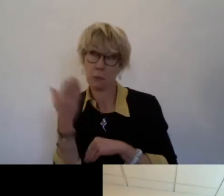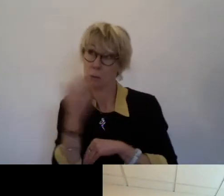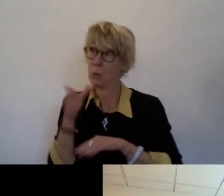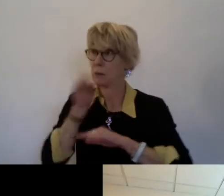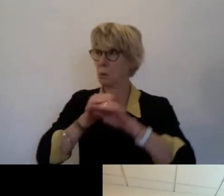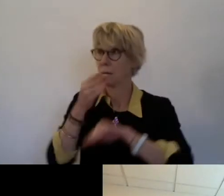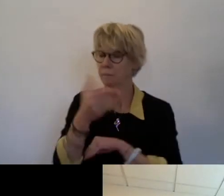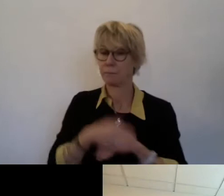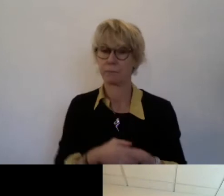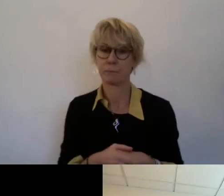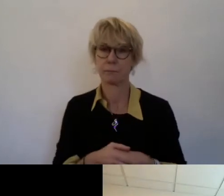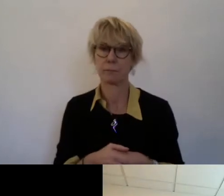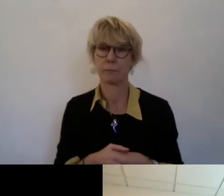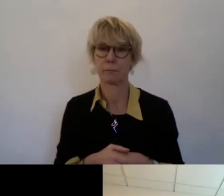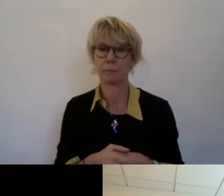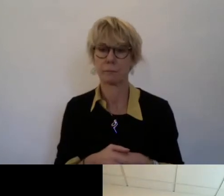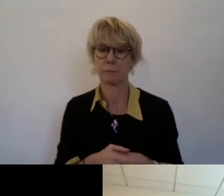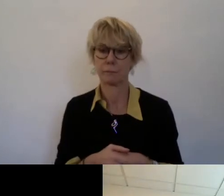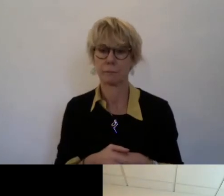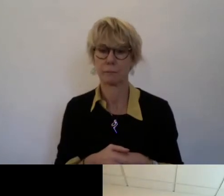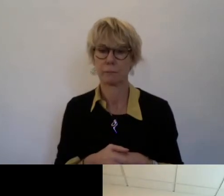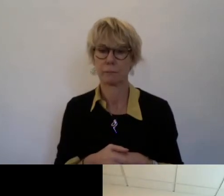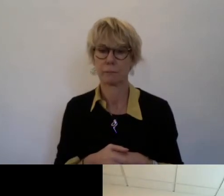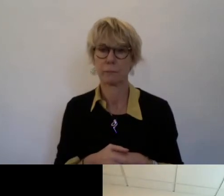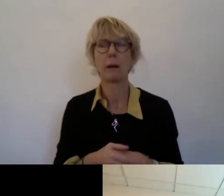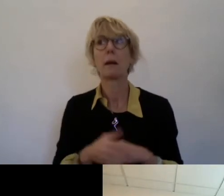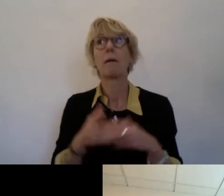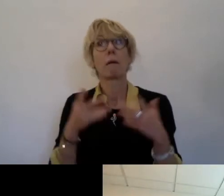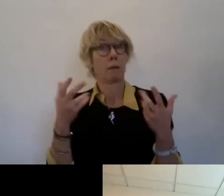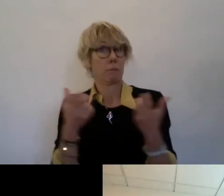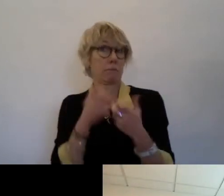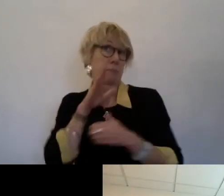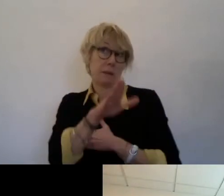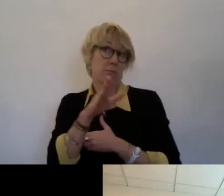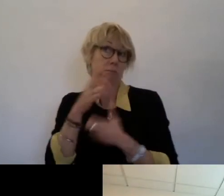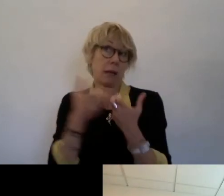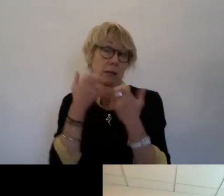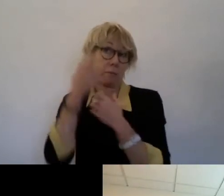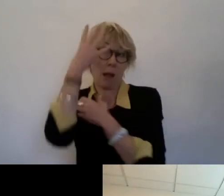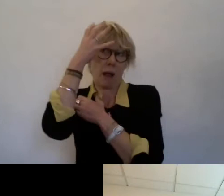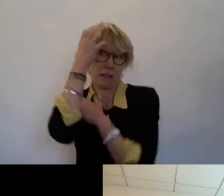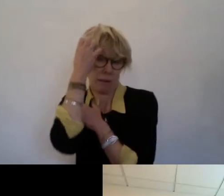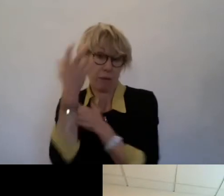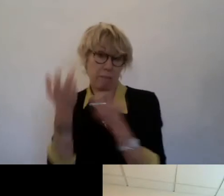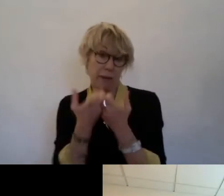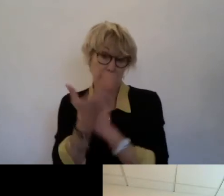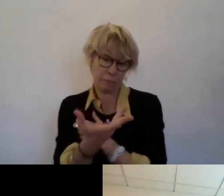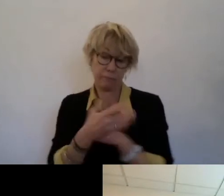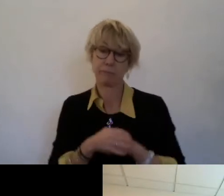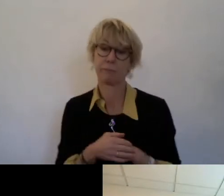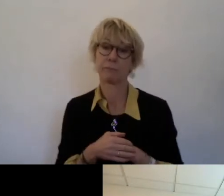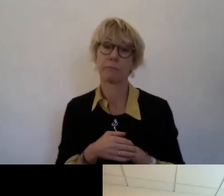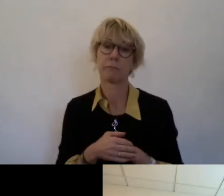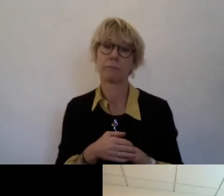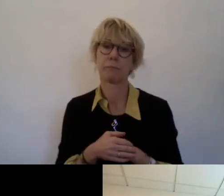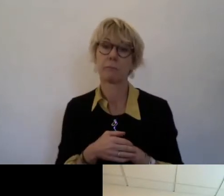notamment pour ce qui est de mon expérience sur les malades comme Alzheimer. Et donc, c'est vrai que je suis ravi en fait, de voir tout ce qui est